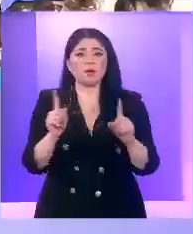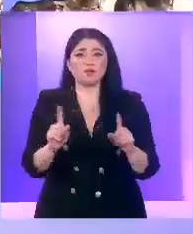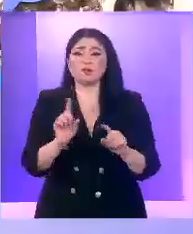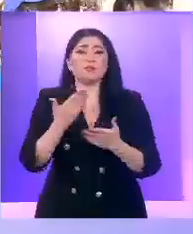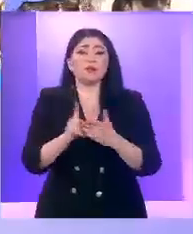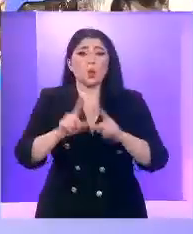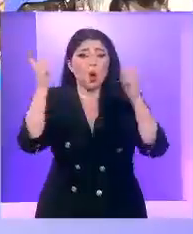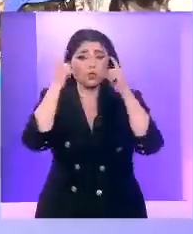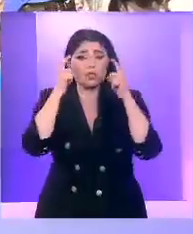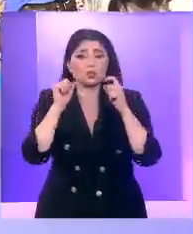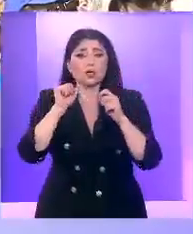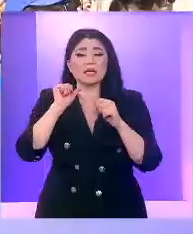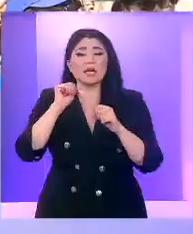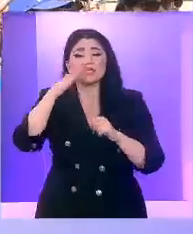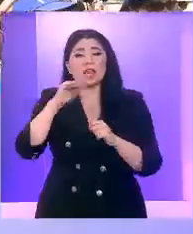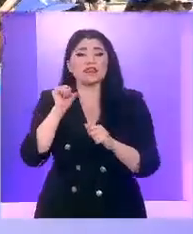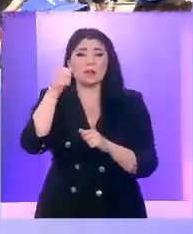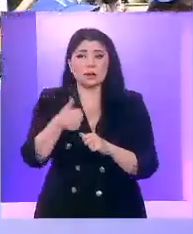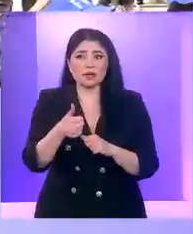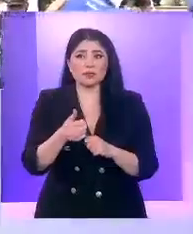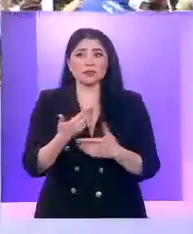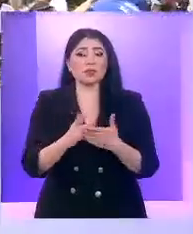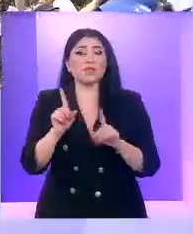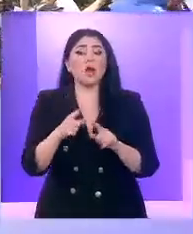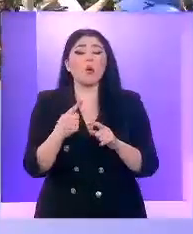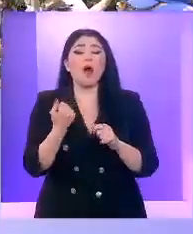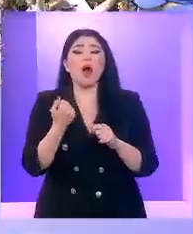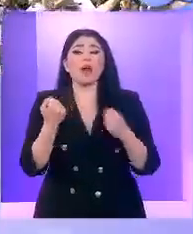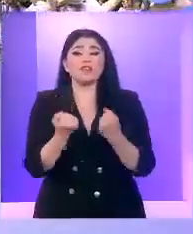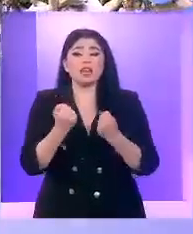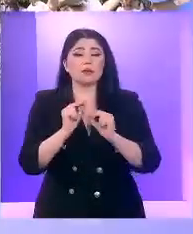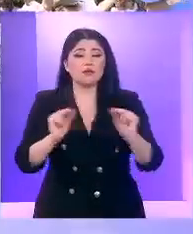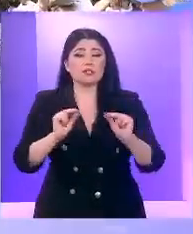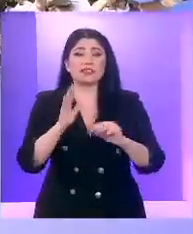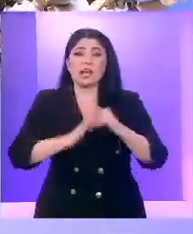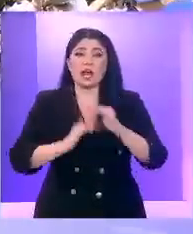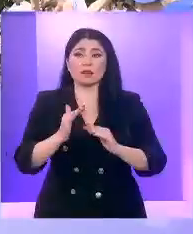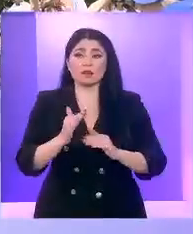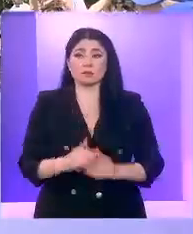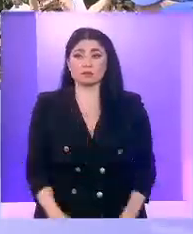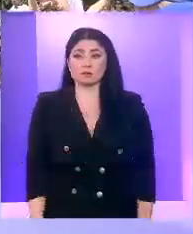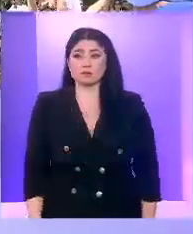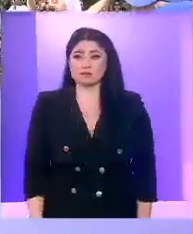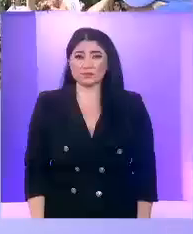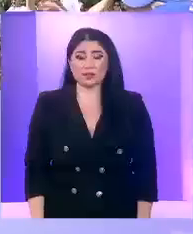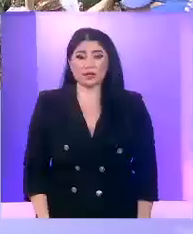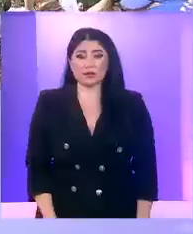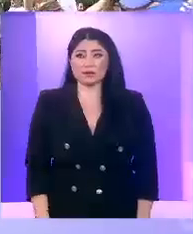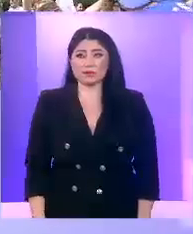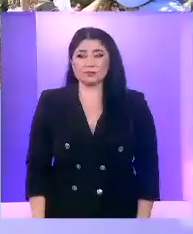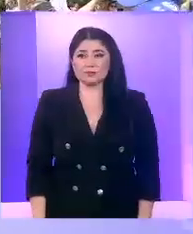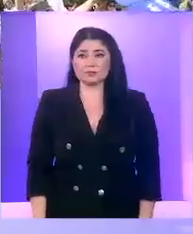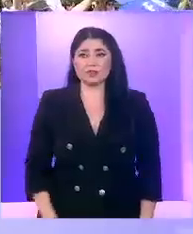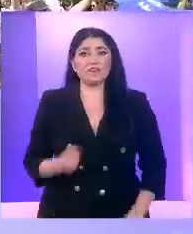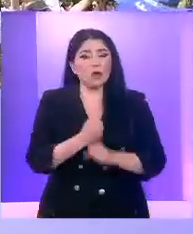mâine, încep să dezvolți o activitate didactică de calitate. Te gândești numai la procesul instructiv educativ.